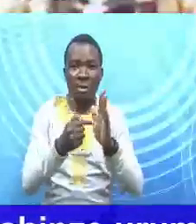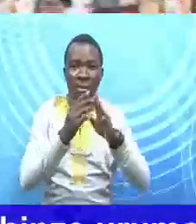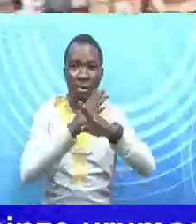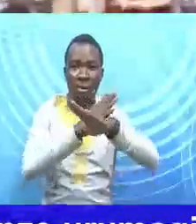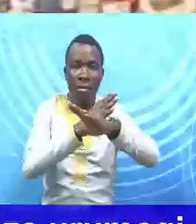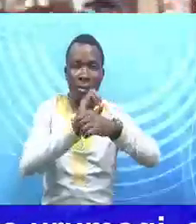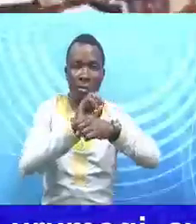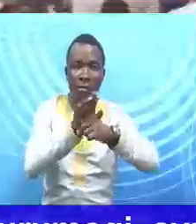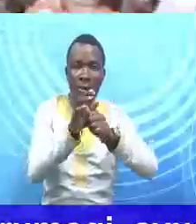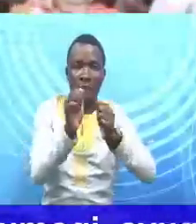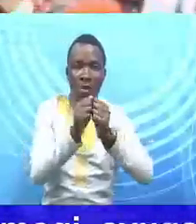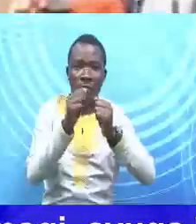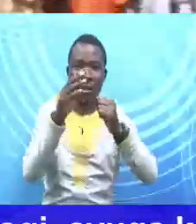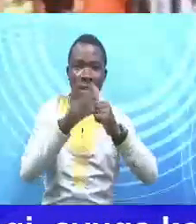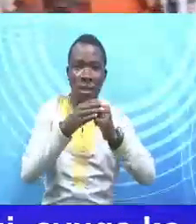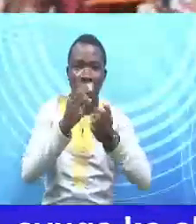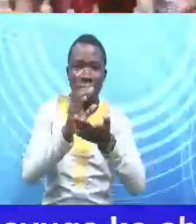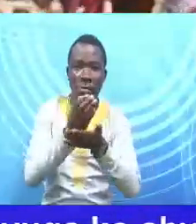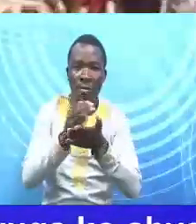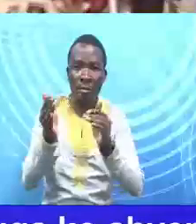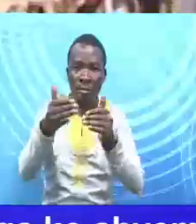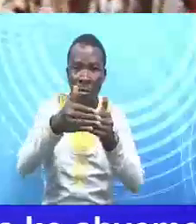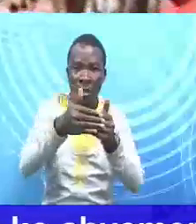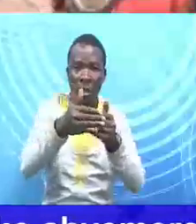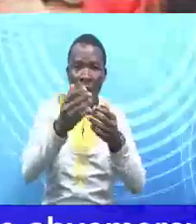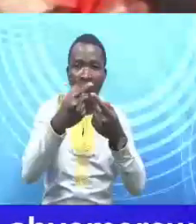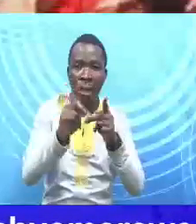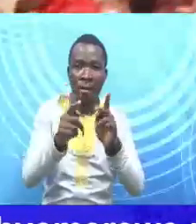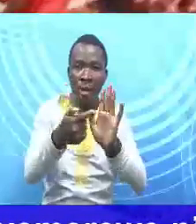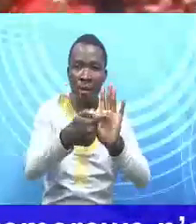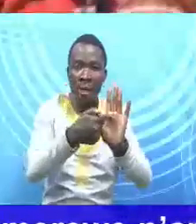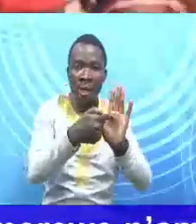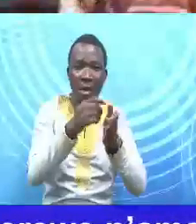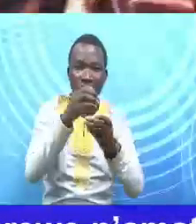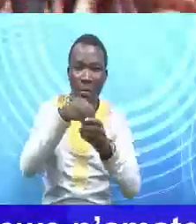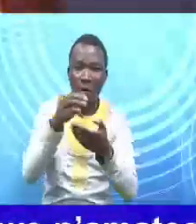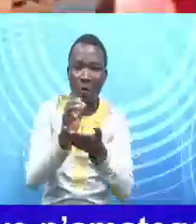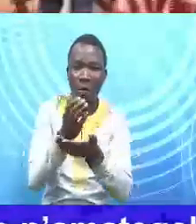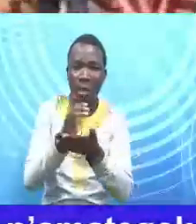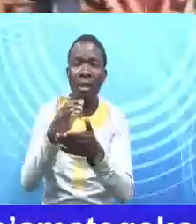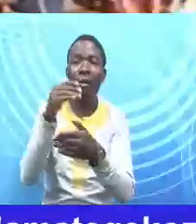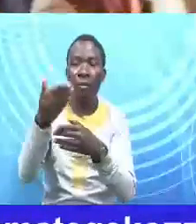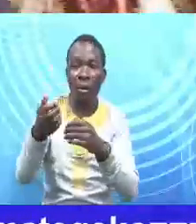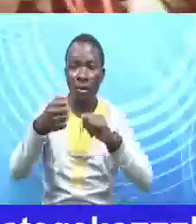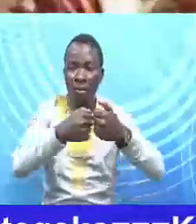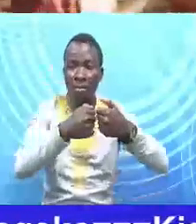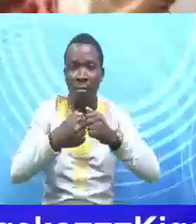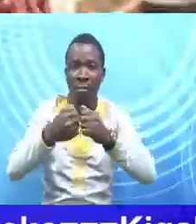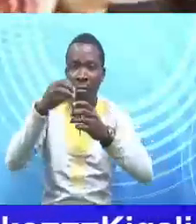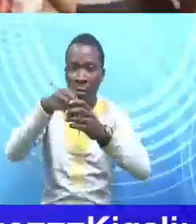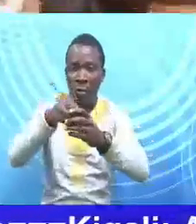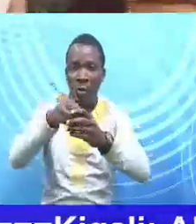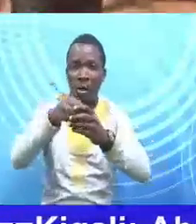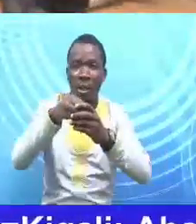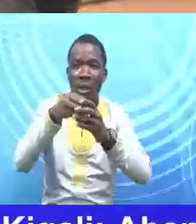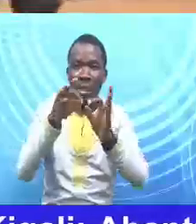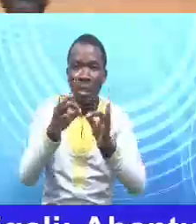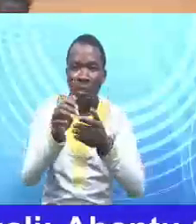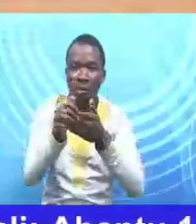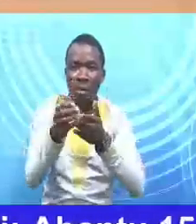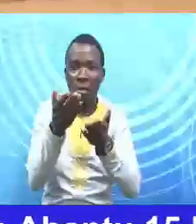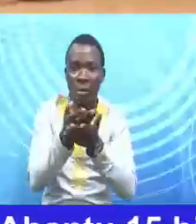COVID-19 utubari turafunze ariko abantu basigaye bagaragara mu tubari kugeza noneho ubwo banarwaniramo icyo ubuyobozi busaba abaturage